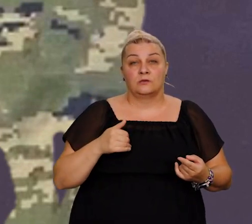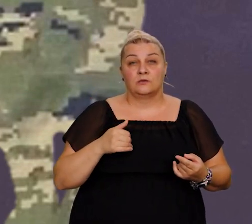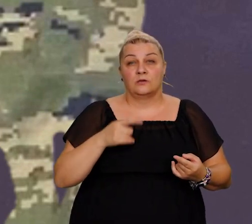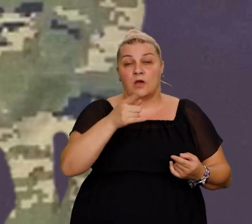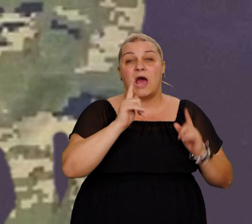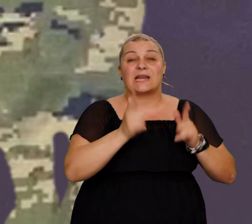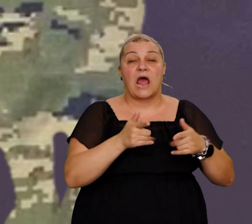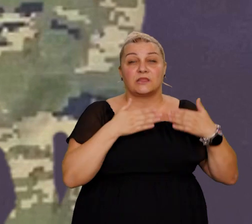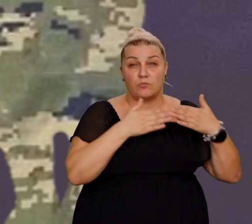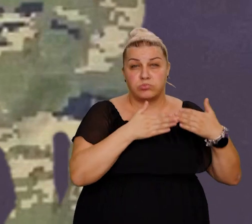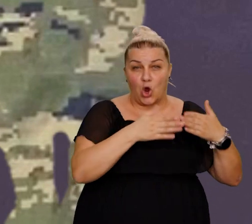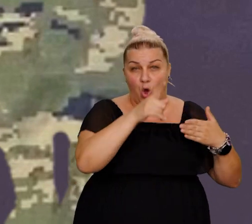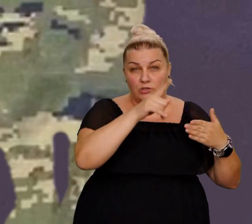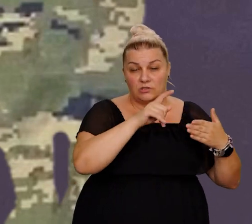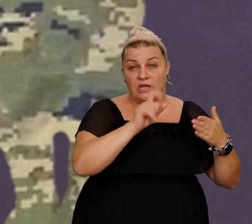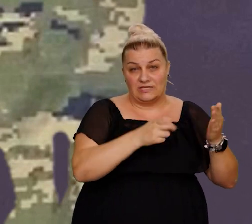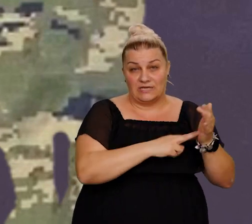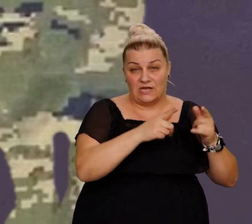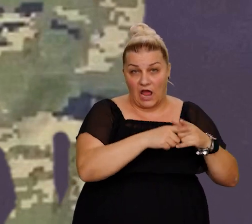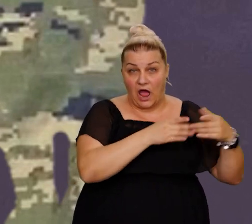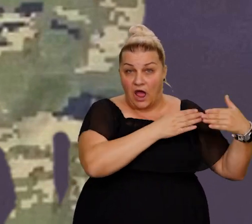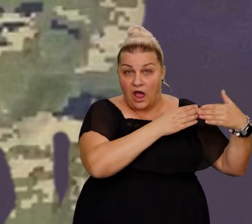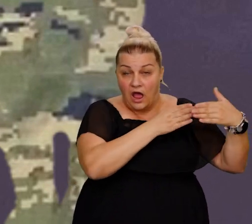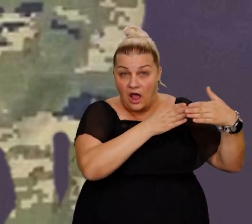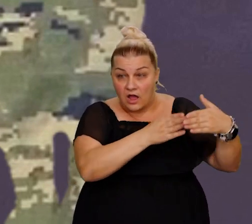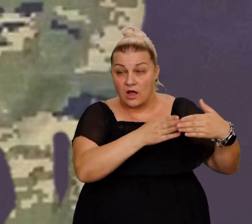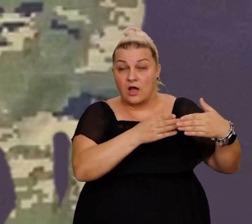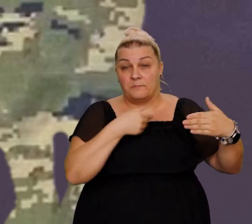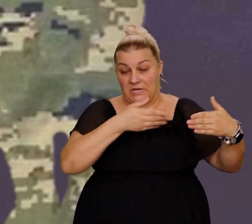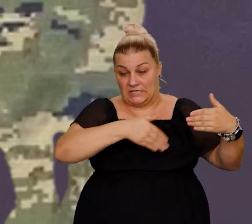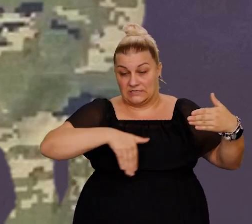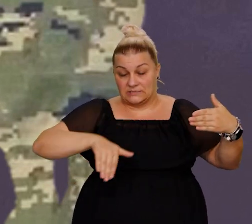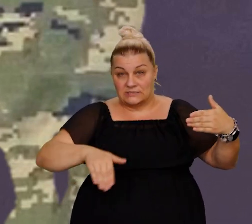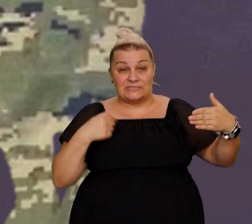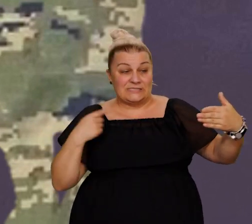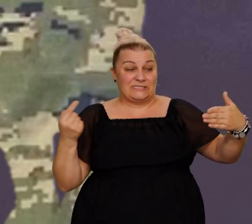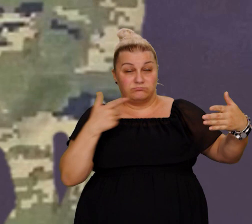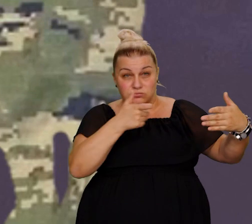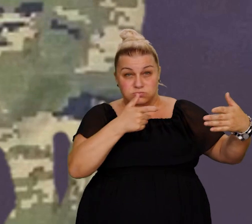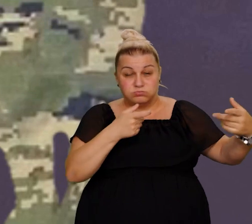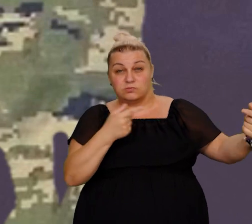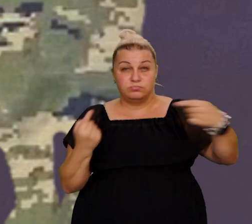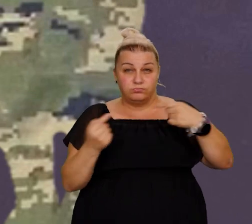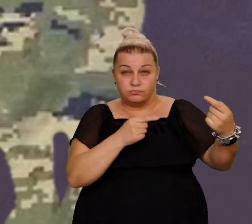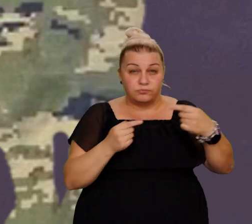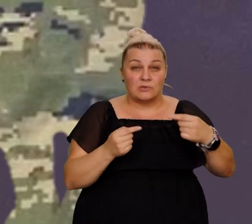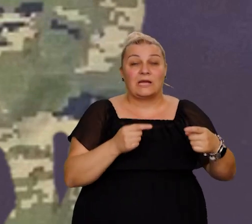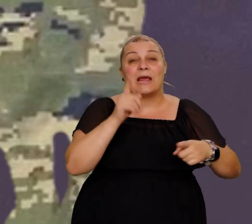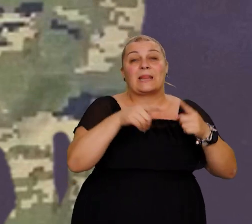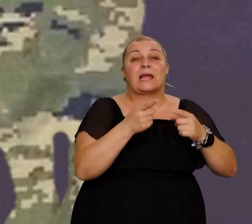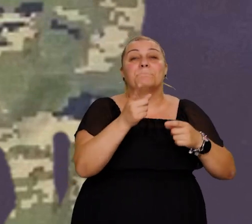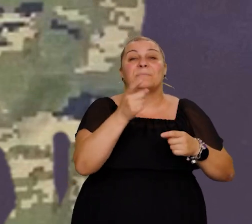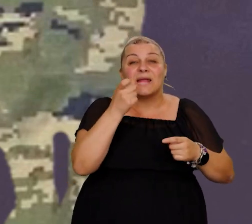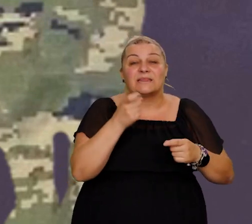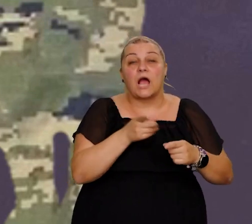i ratnih brodova tadašnje Jugoslavenske mornarice došlo je u razmjeni vatre da su neki